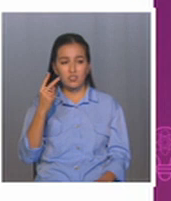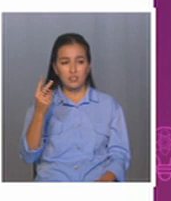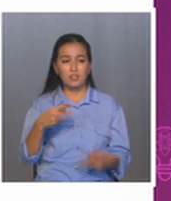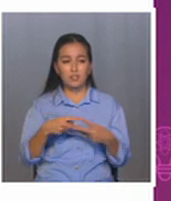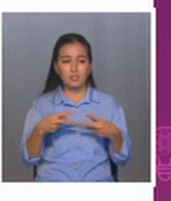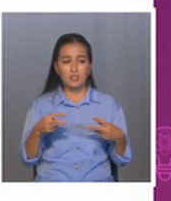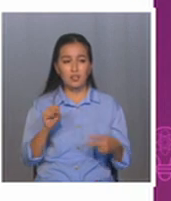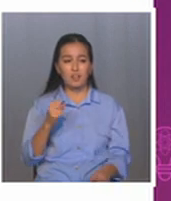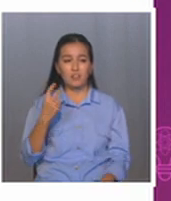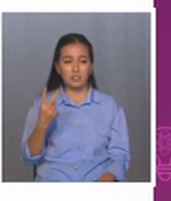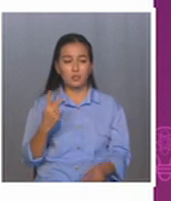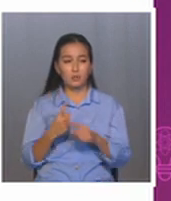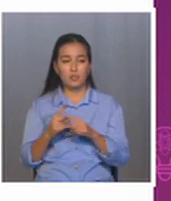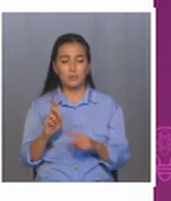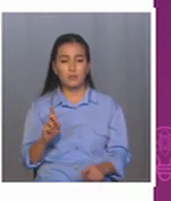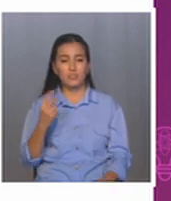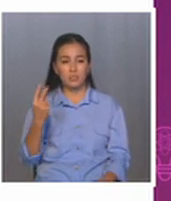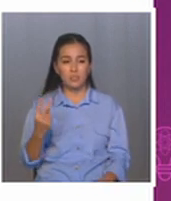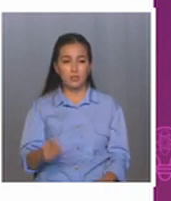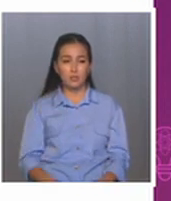квадрат қосылған Б квадрат.